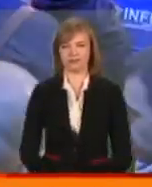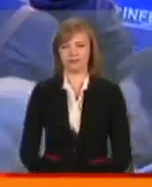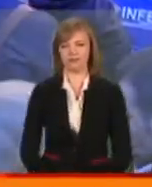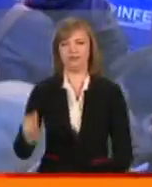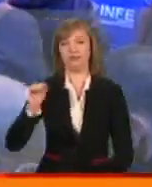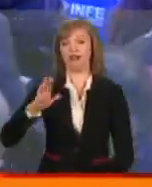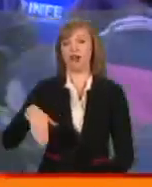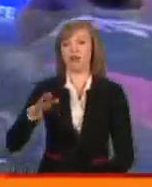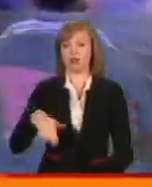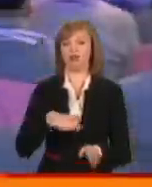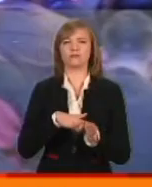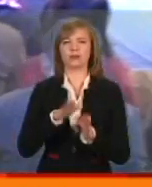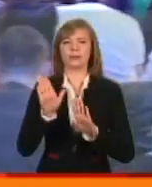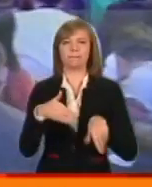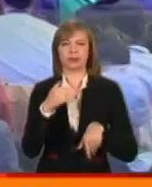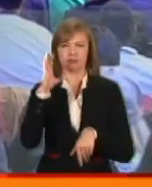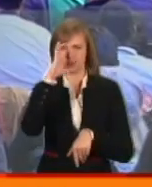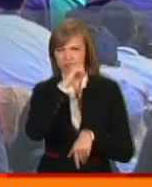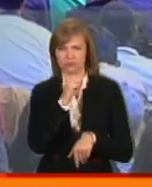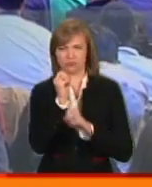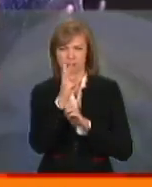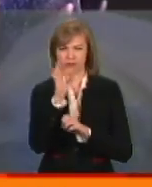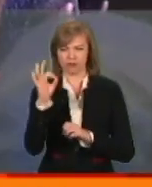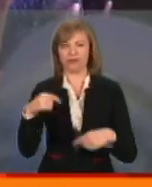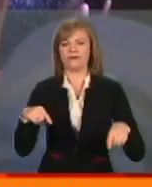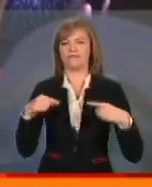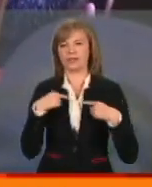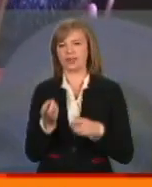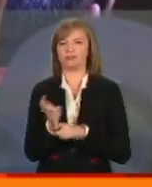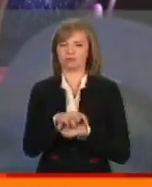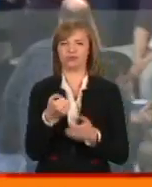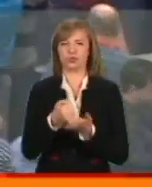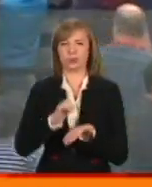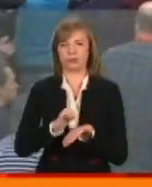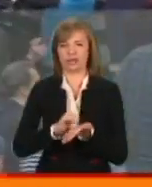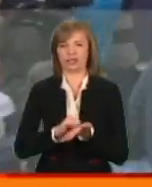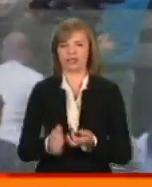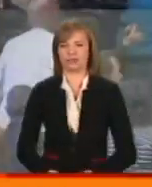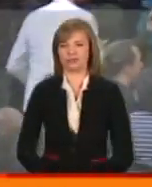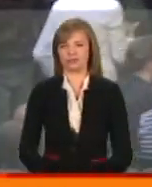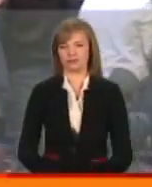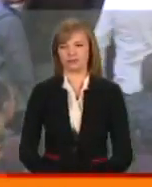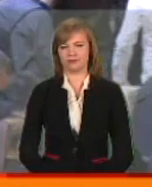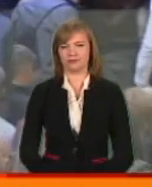А потім, геть після опівночі, вже фіналісти вийшли до преси.